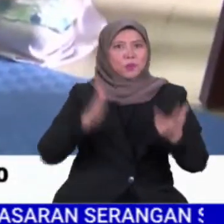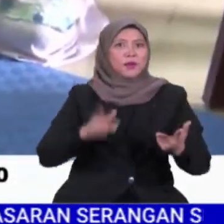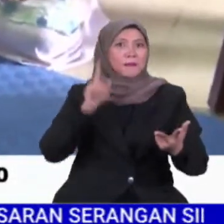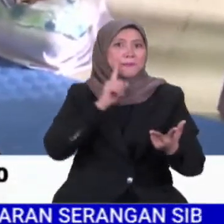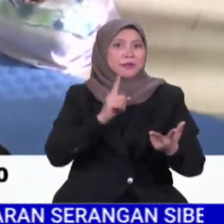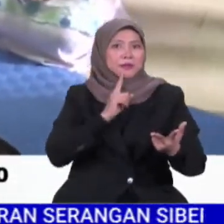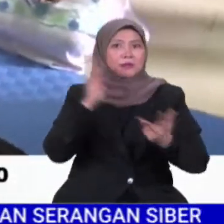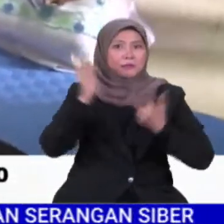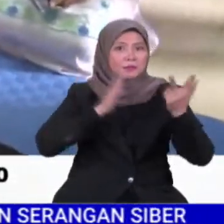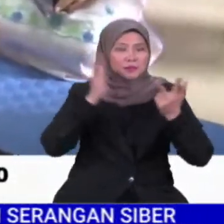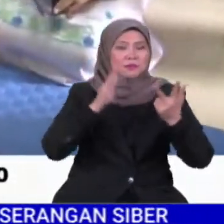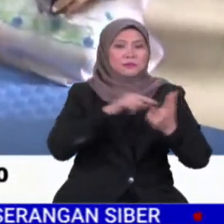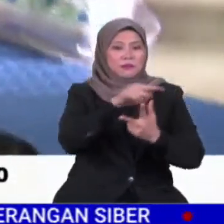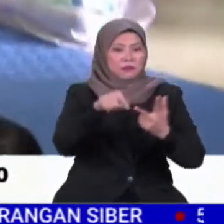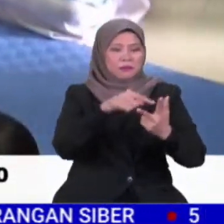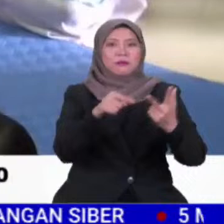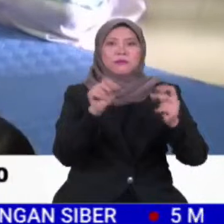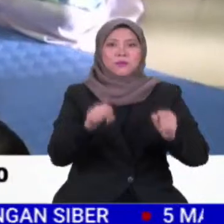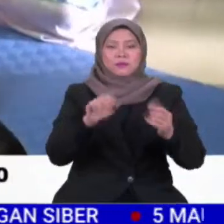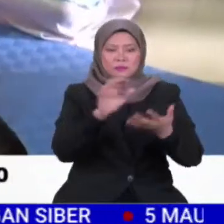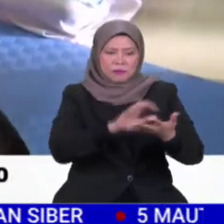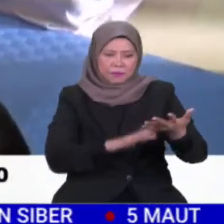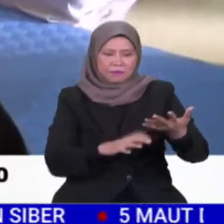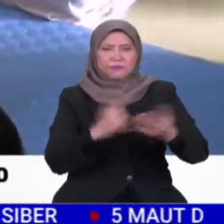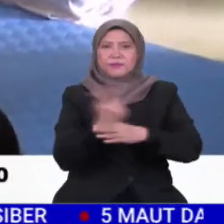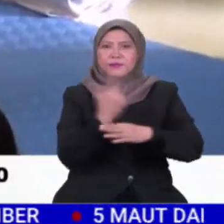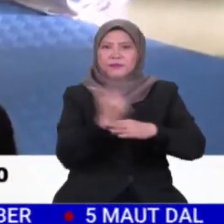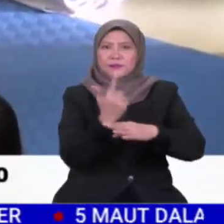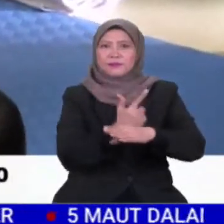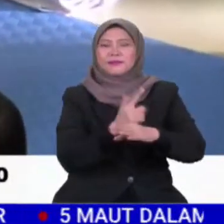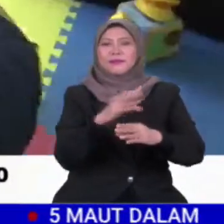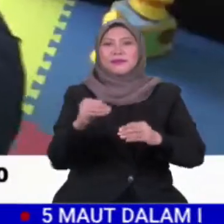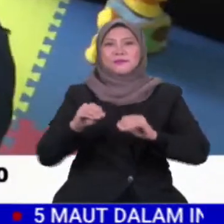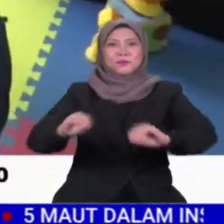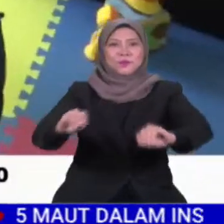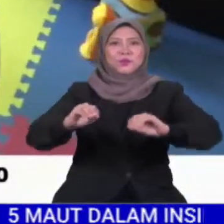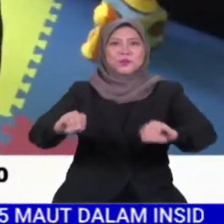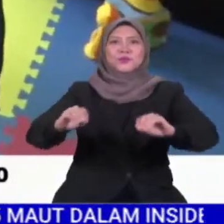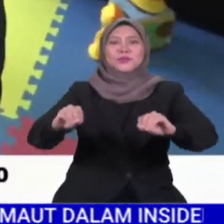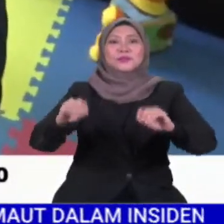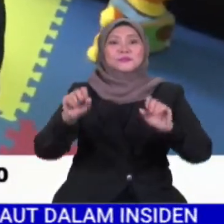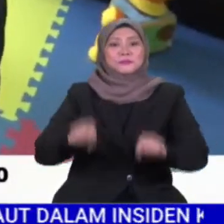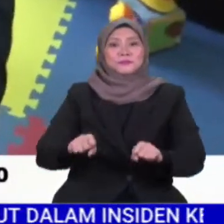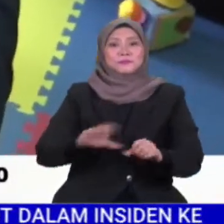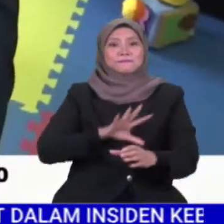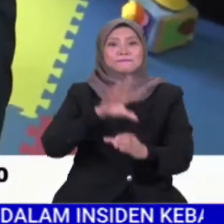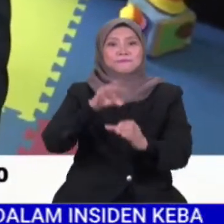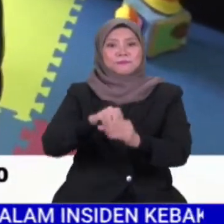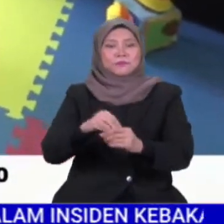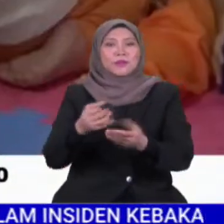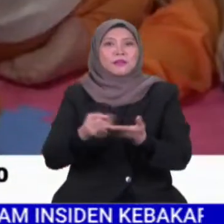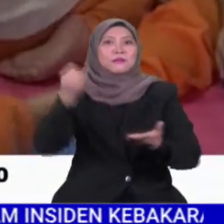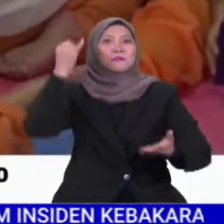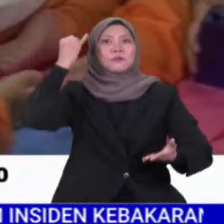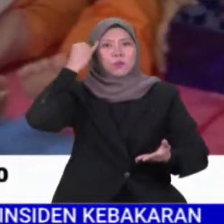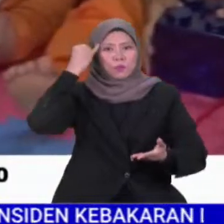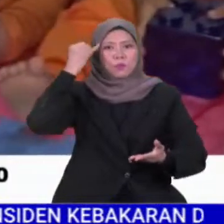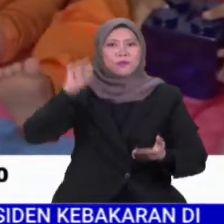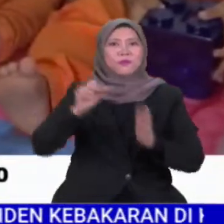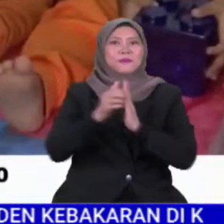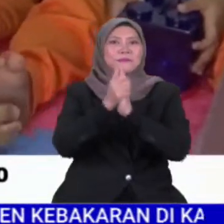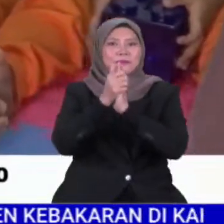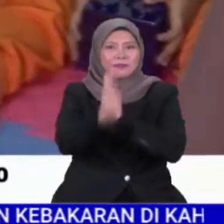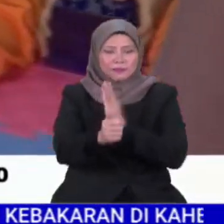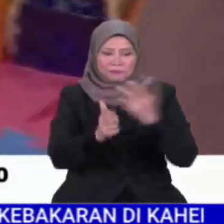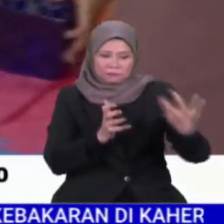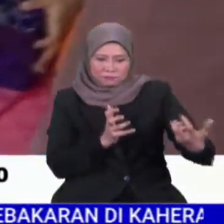Pekak Malaysia dalam rangka kurikulum latihan pendidik dan pengasuh agar mereka mempunyai pengetahuan dan